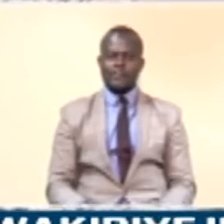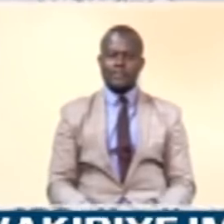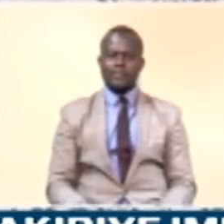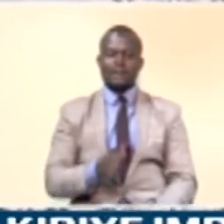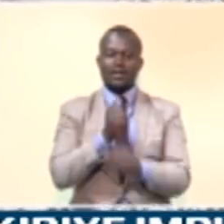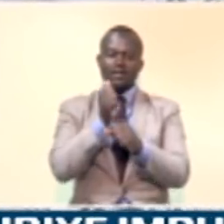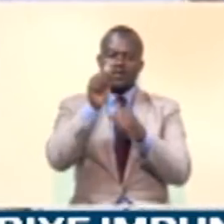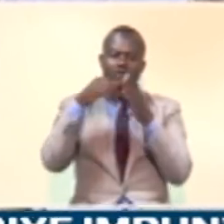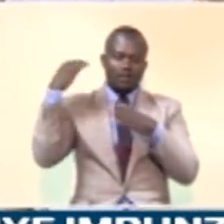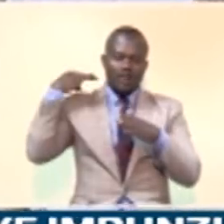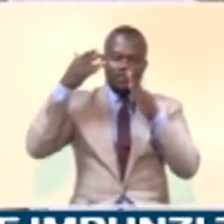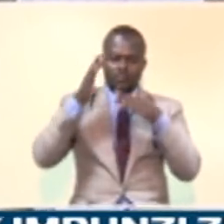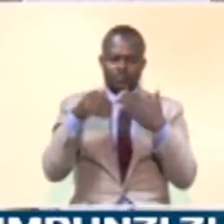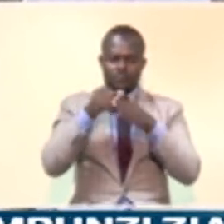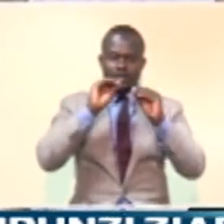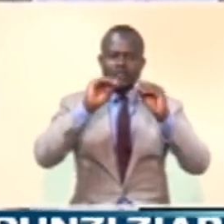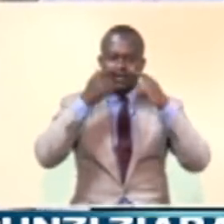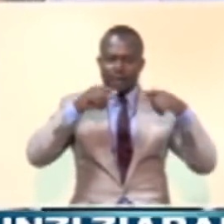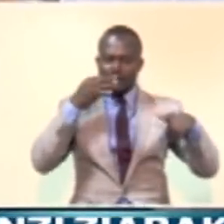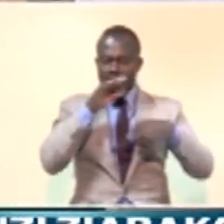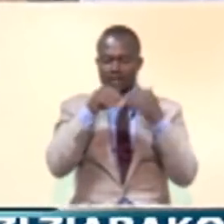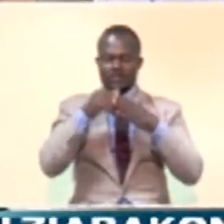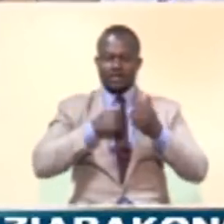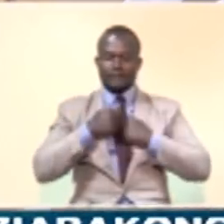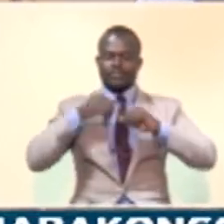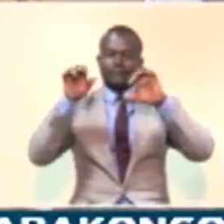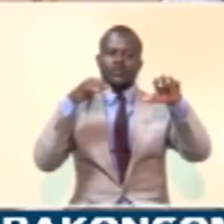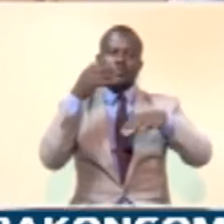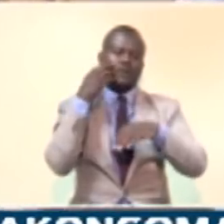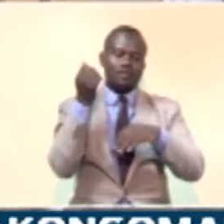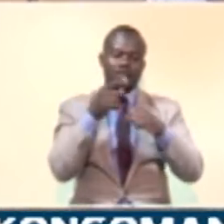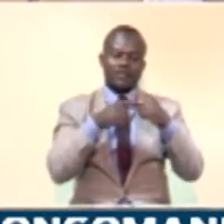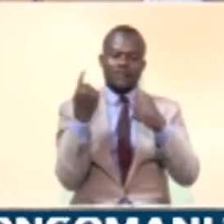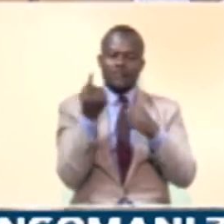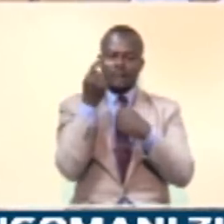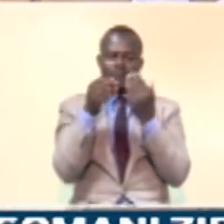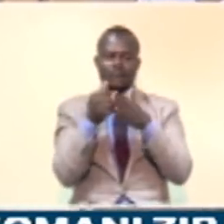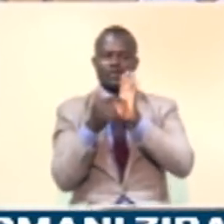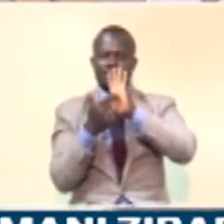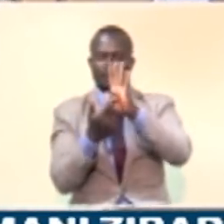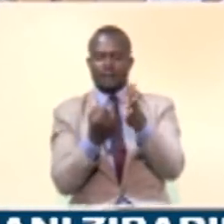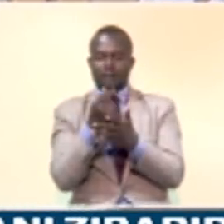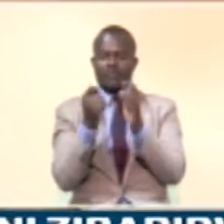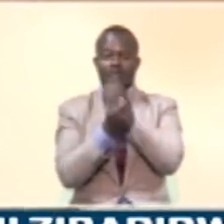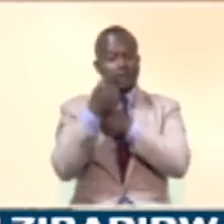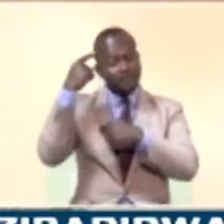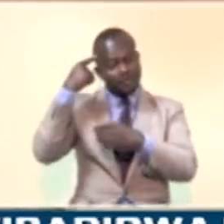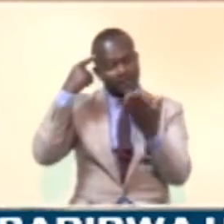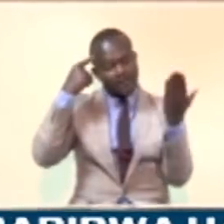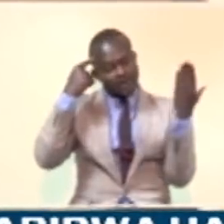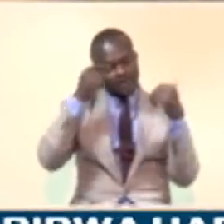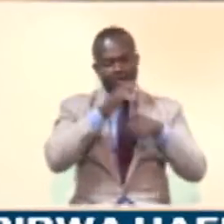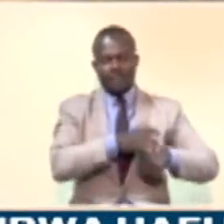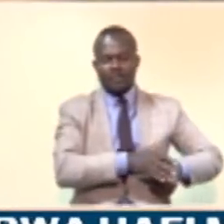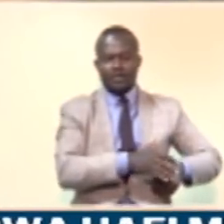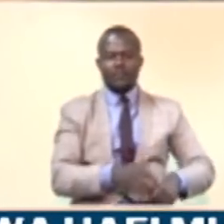Akazi gakorwa n'abakorerabushake bigisha Igifaransa hirya no hino mu Rwanda nyuma y'amezi asaga atandatu gusa ngo katumye abanyeshuri bahindura imyumvire